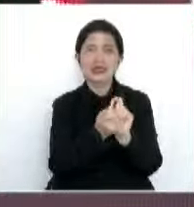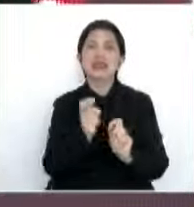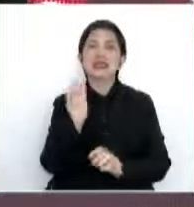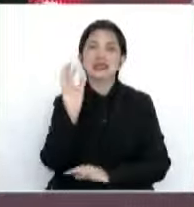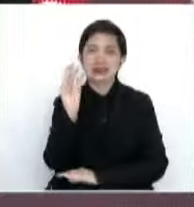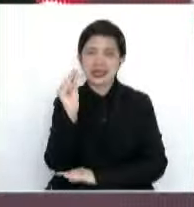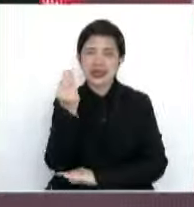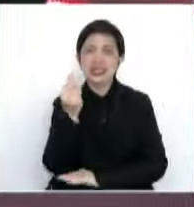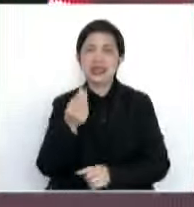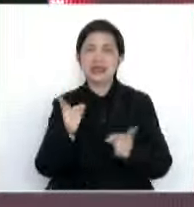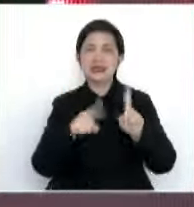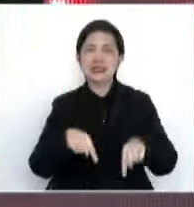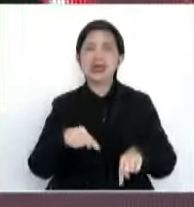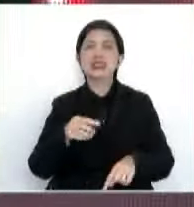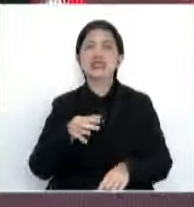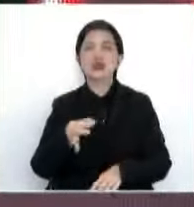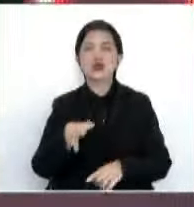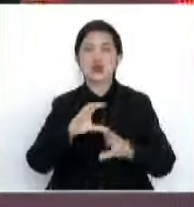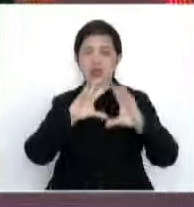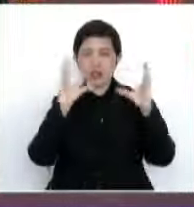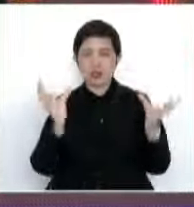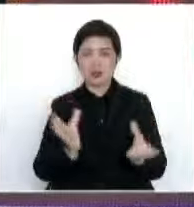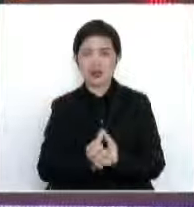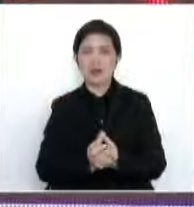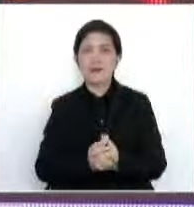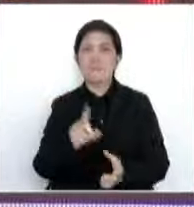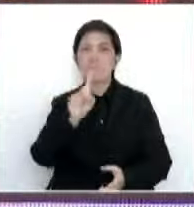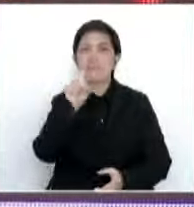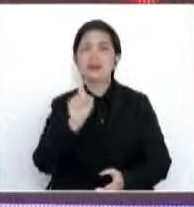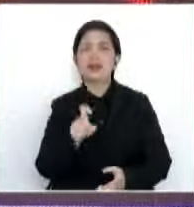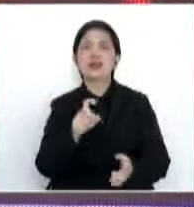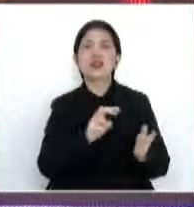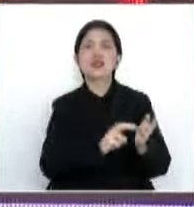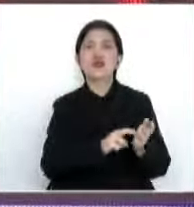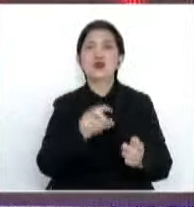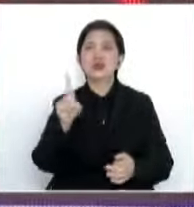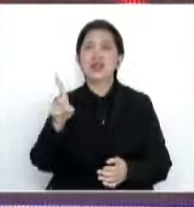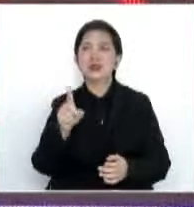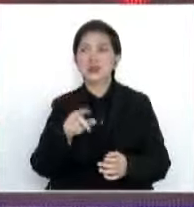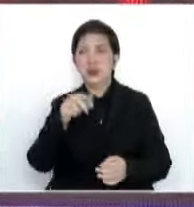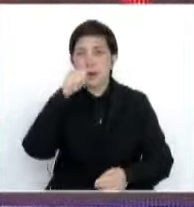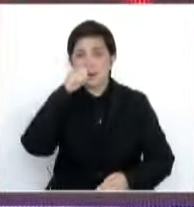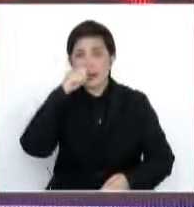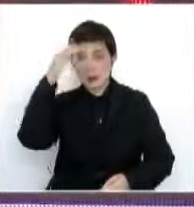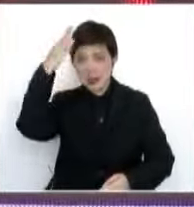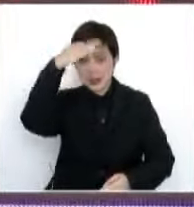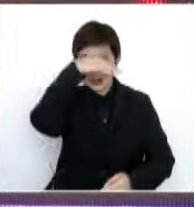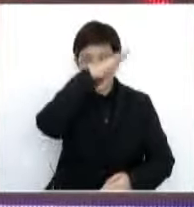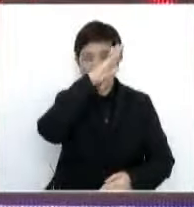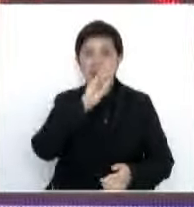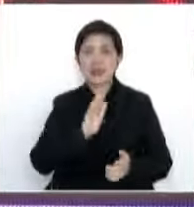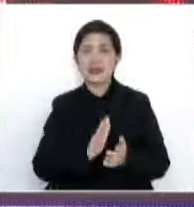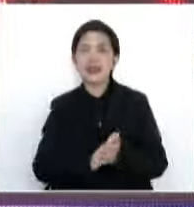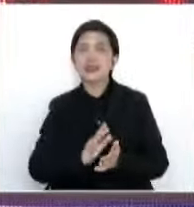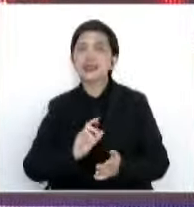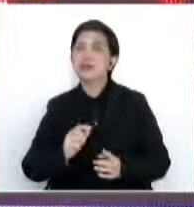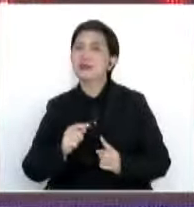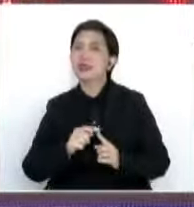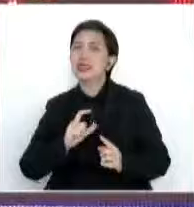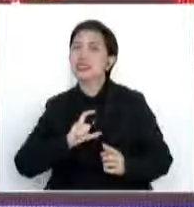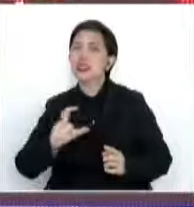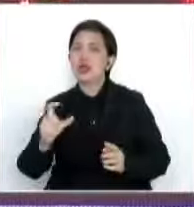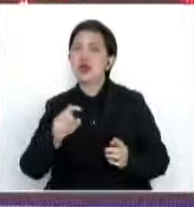kepada calon gubernur nomor urut 1 Bapak ritwan Kamil untuk bertanya kepada pasangan calon nomor urut du Bapak Darma pongrekun dan bapak Kun